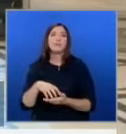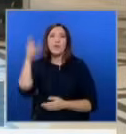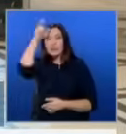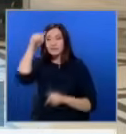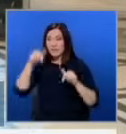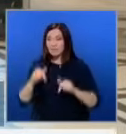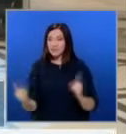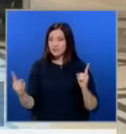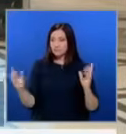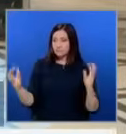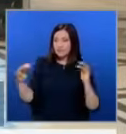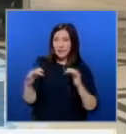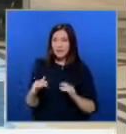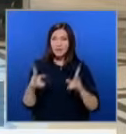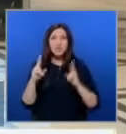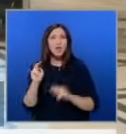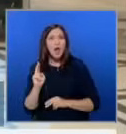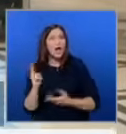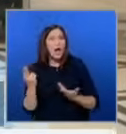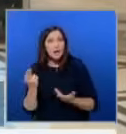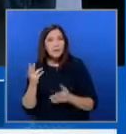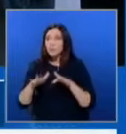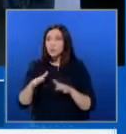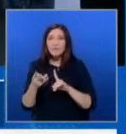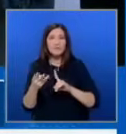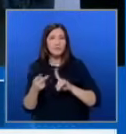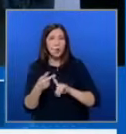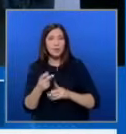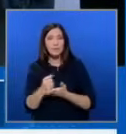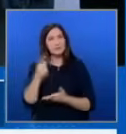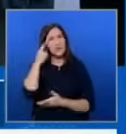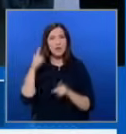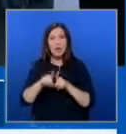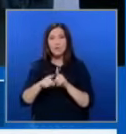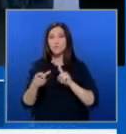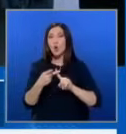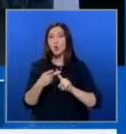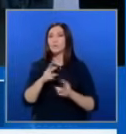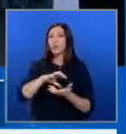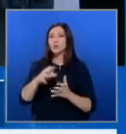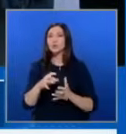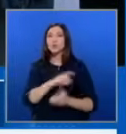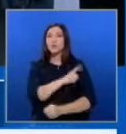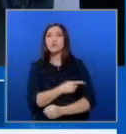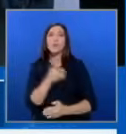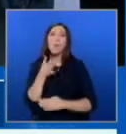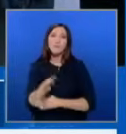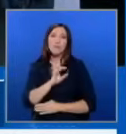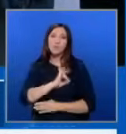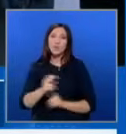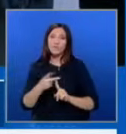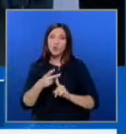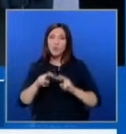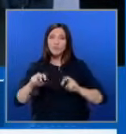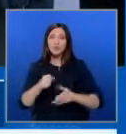днес се събра, за да реши как да постъпи с втория мандат. Знаете, като втора политическа сила, те по право получават втория